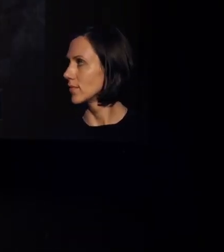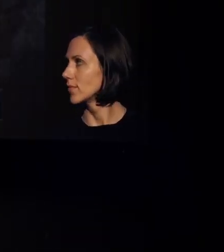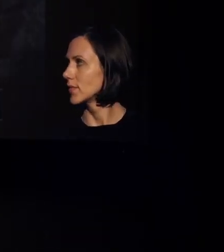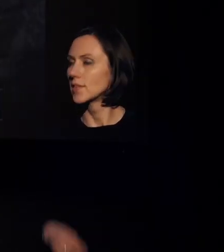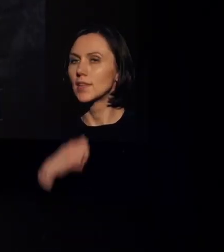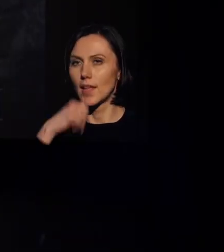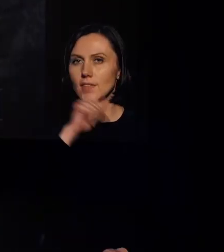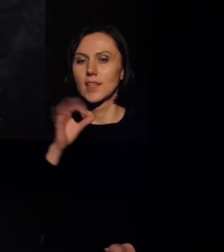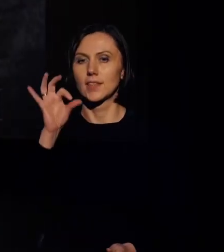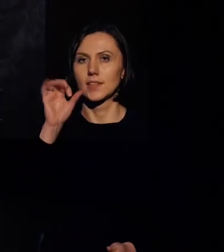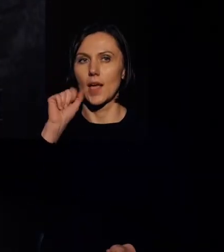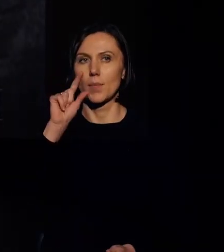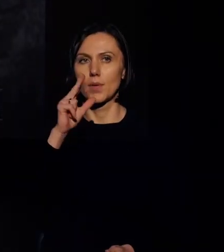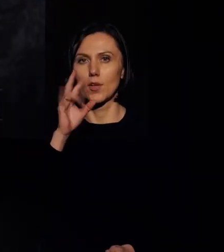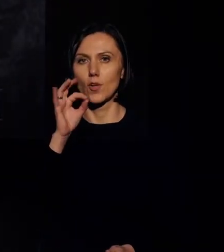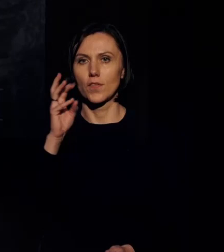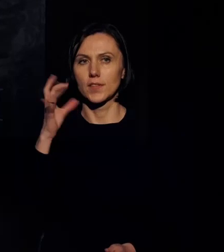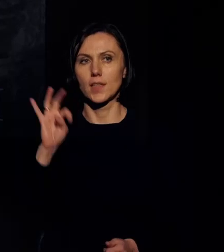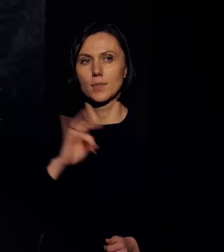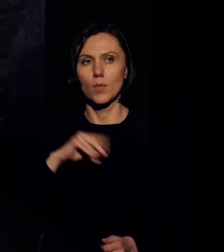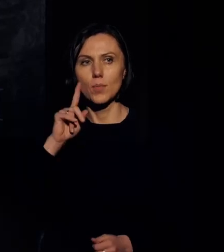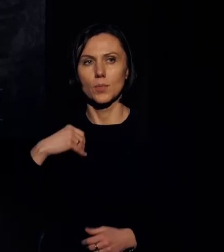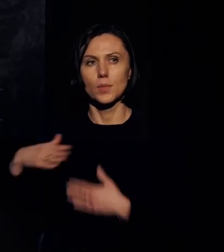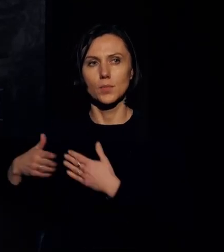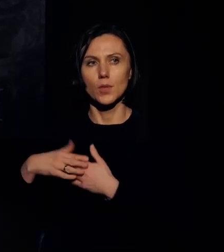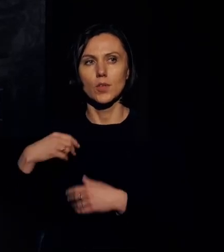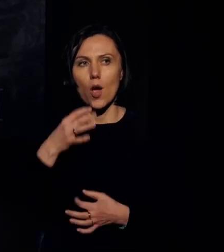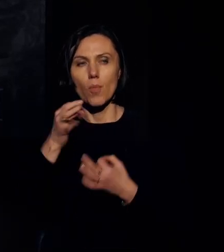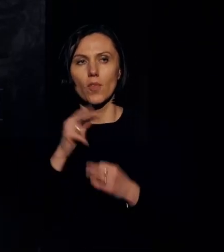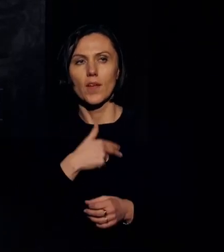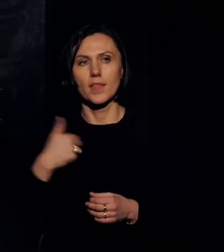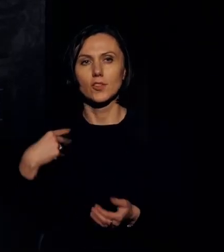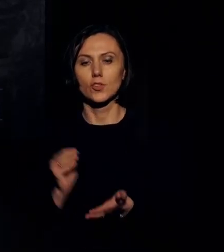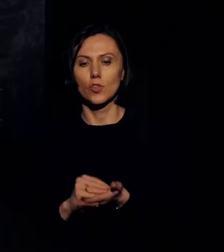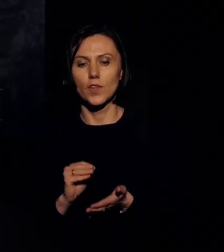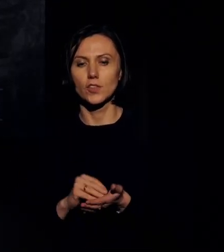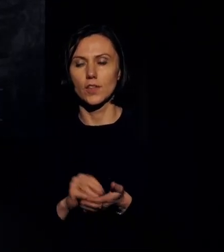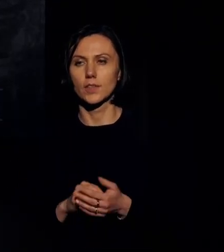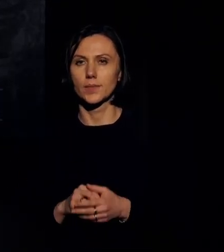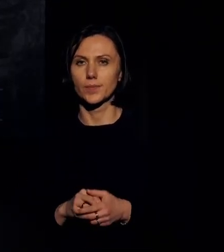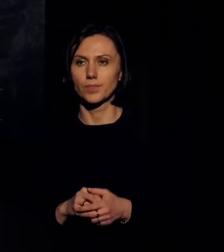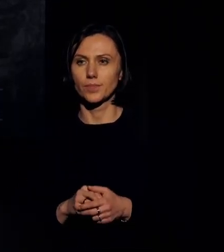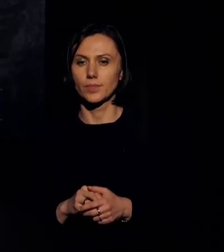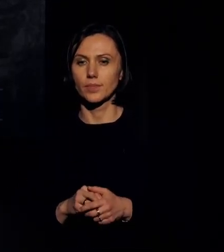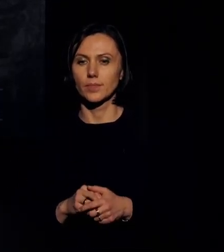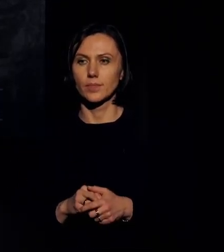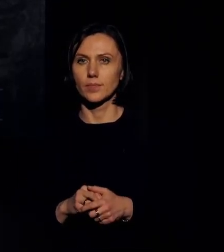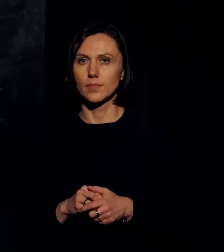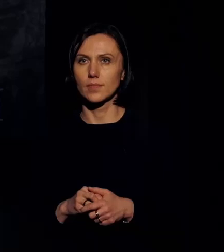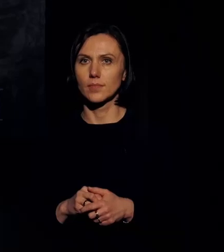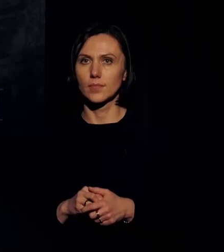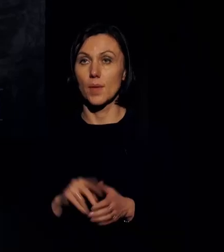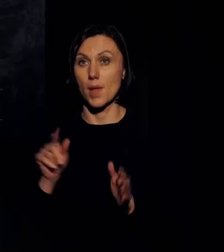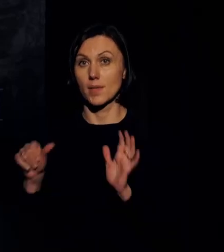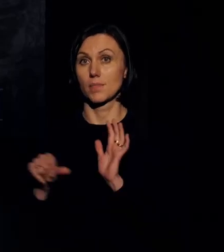Nazywam się Marzena Sobkowska i razem z moim mężem Marcinem opowiemy wam o naszych doświadczeniach w Dolomitach. Po